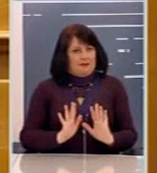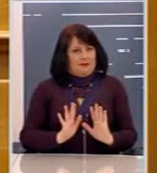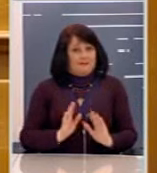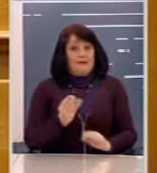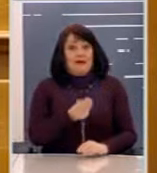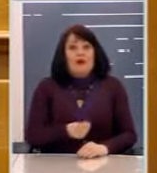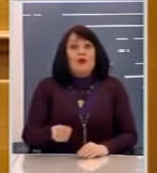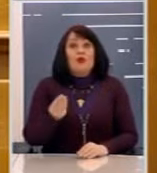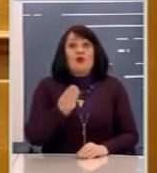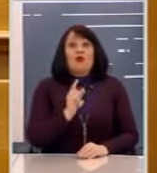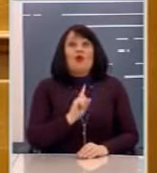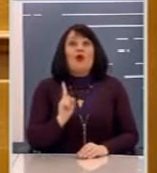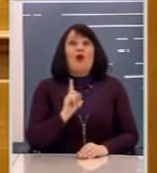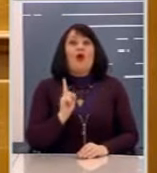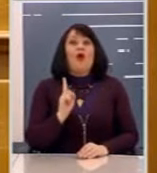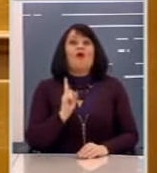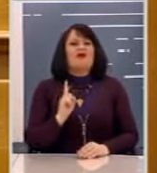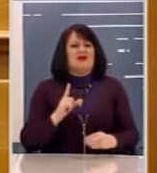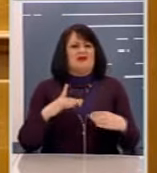Προπάντων όχι λεονταρισμούς.